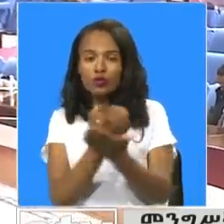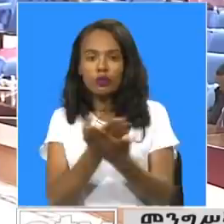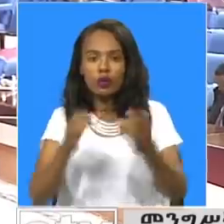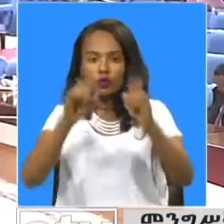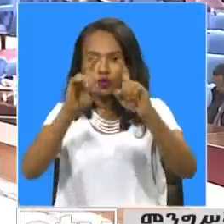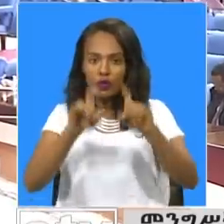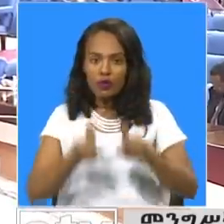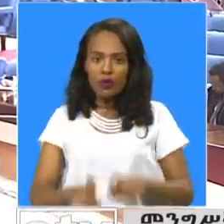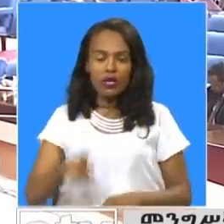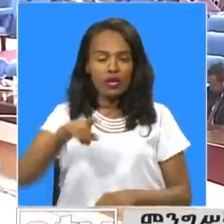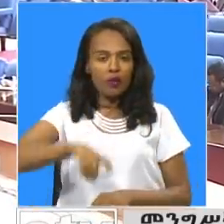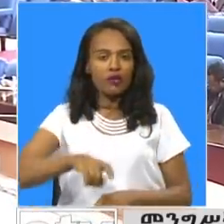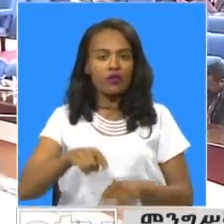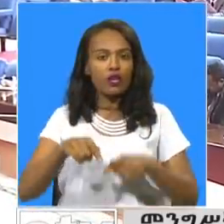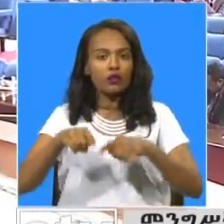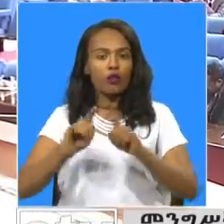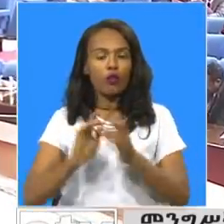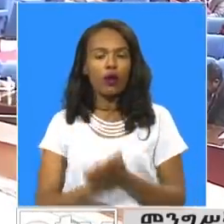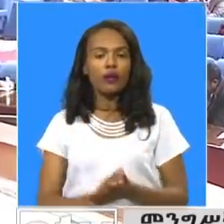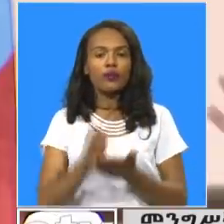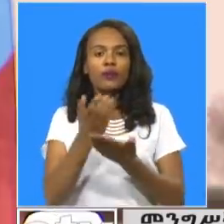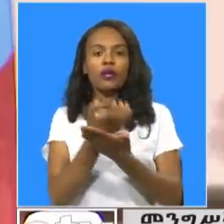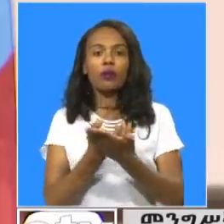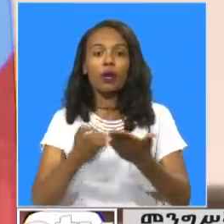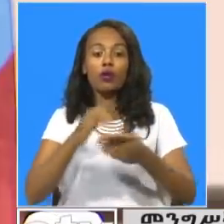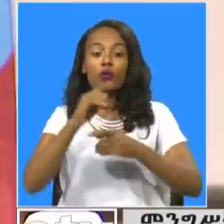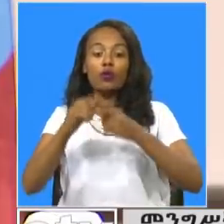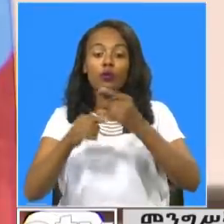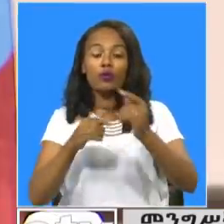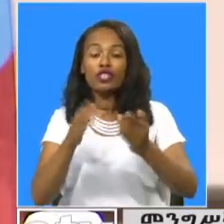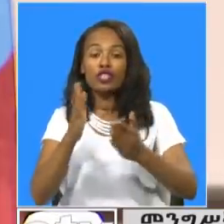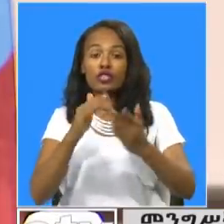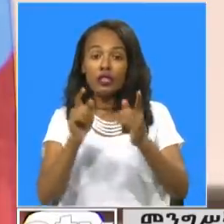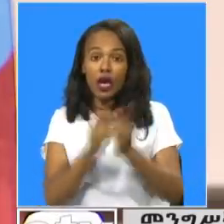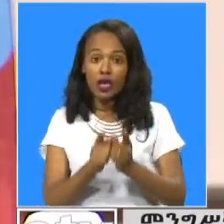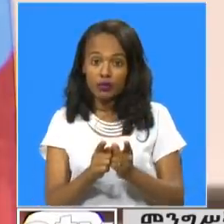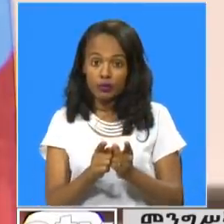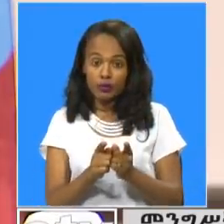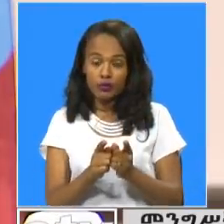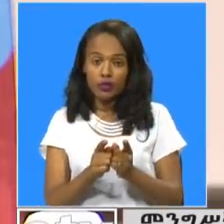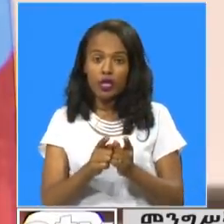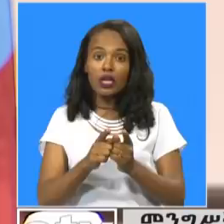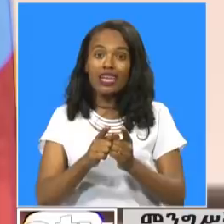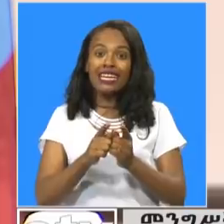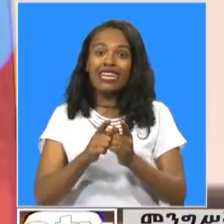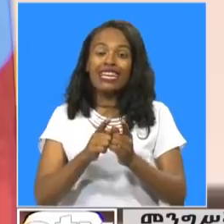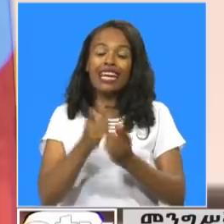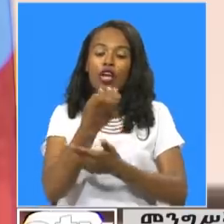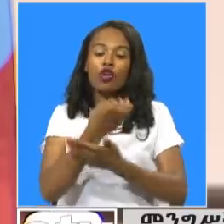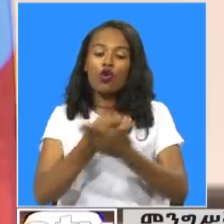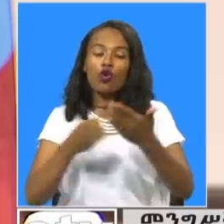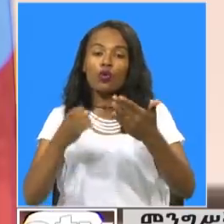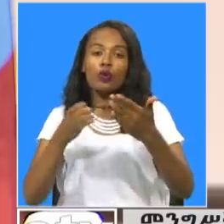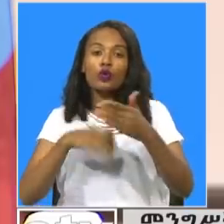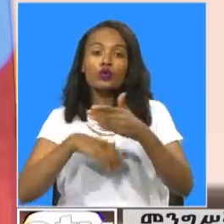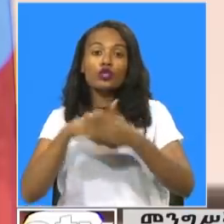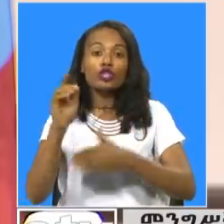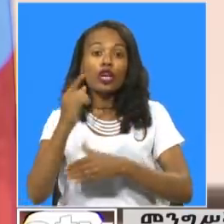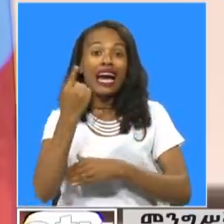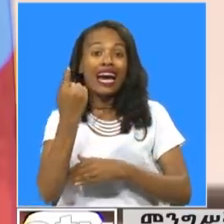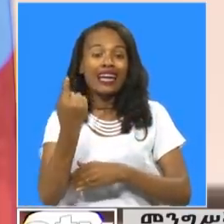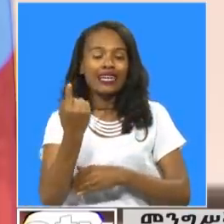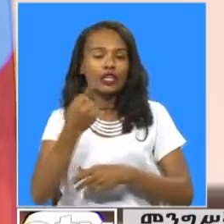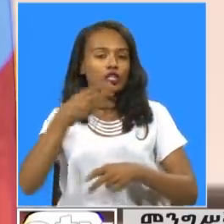መመርመር እንደሚያስፈልግ ተቆመዋል። በኢኮኖሚ ዑደት ውስጥ ችግር ሲያጋጥም ነው። ከኢኮኖሚ ዑደት ውጪ